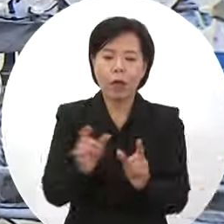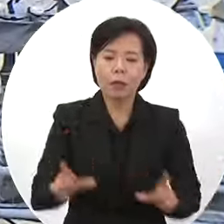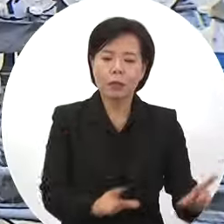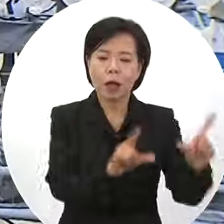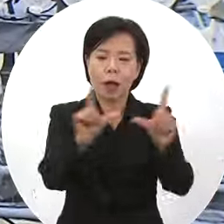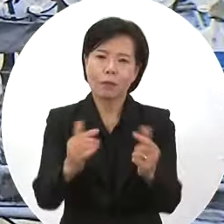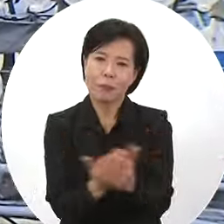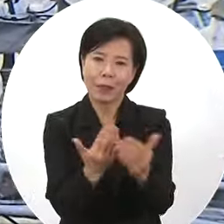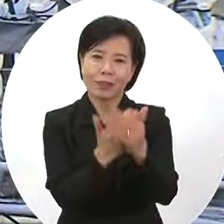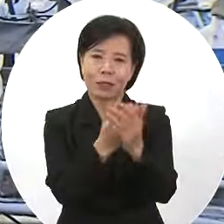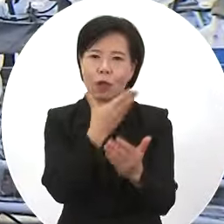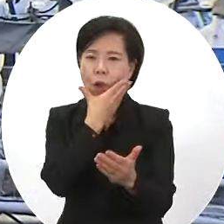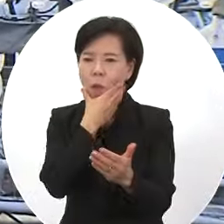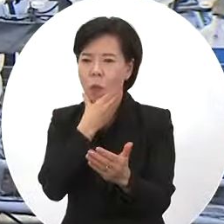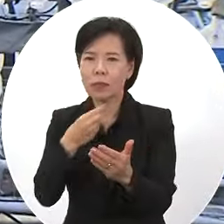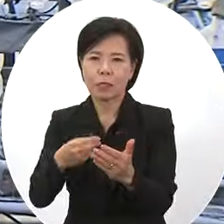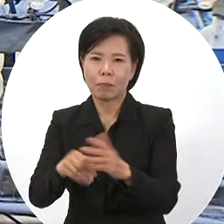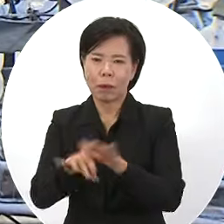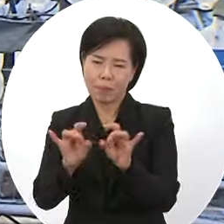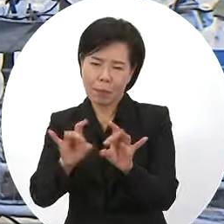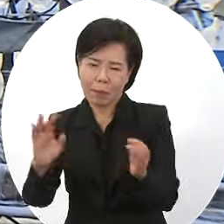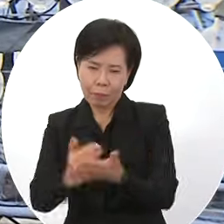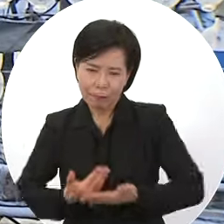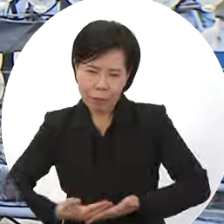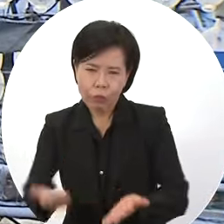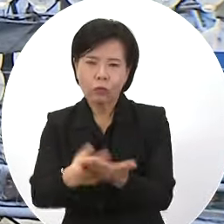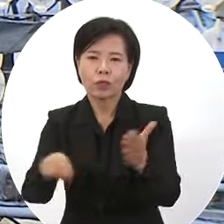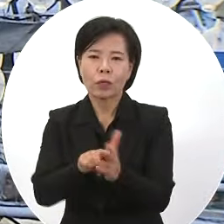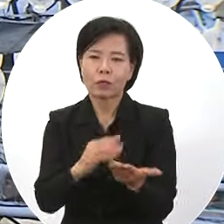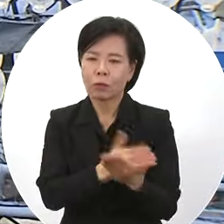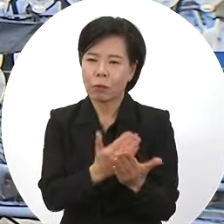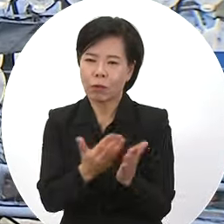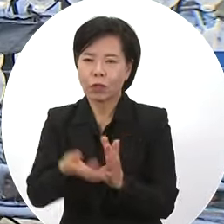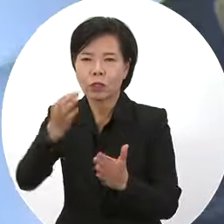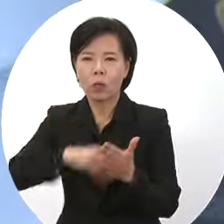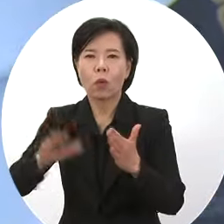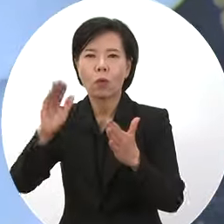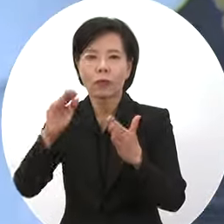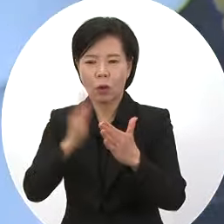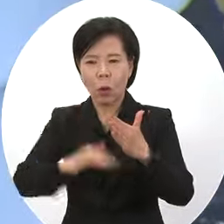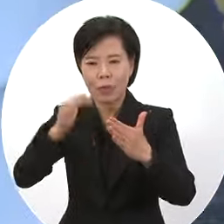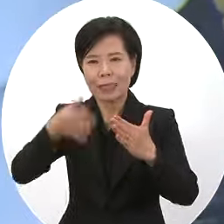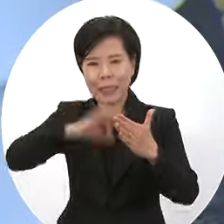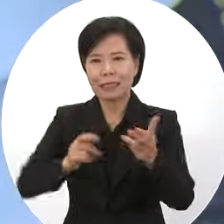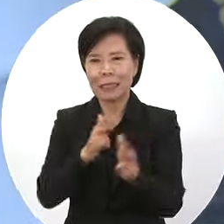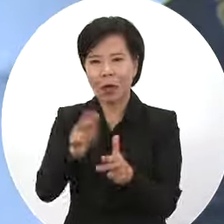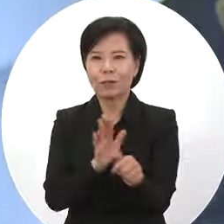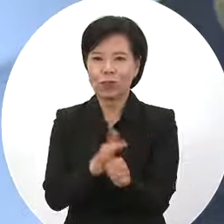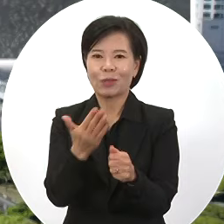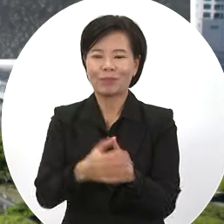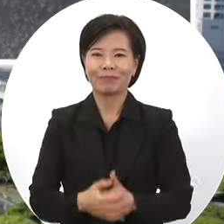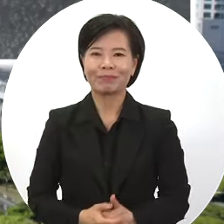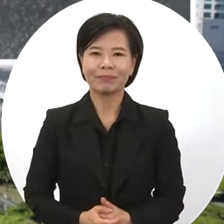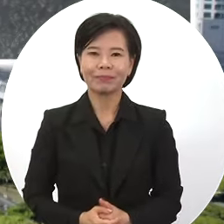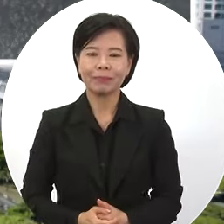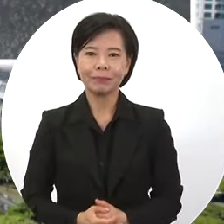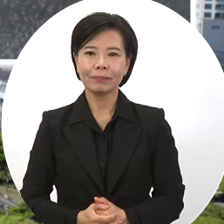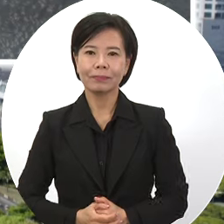삶의 질 향상과 복지사각지대 완화를 위해 다양한 공익사업도 지원하고 있습니다.